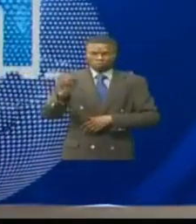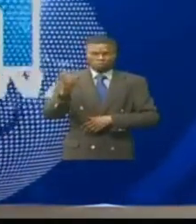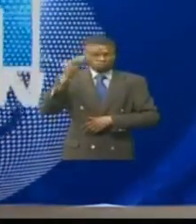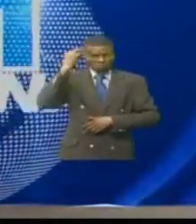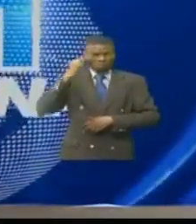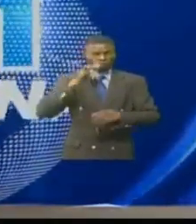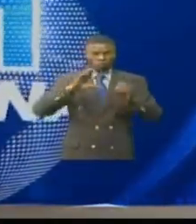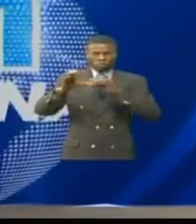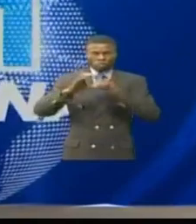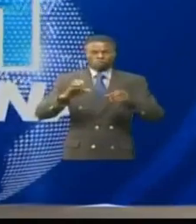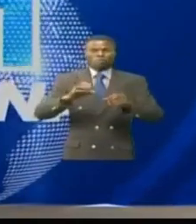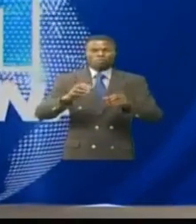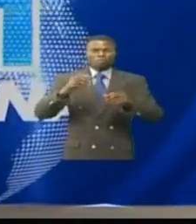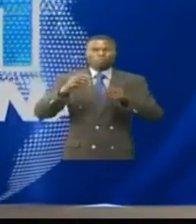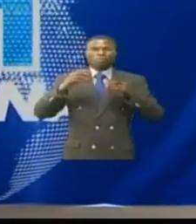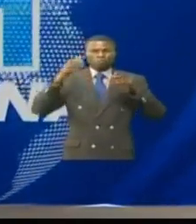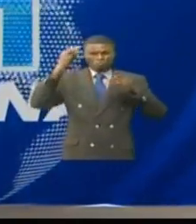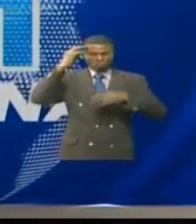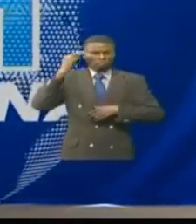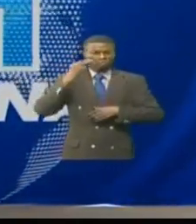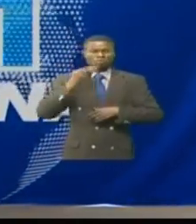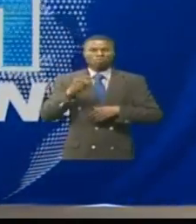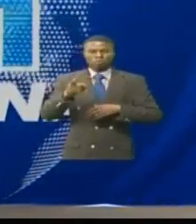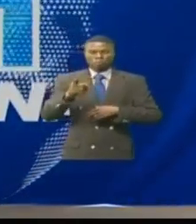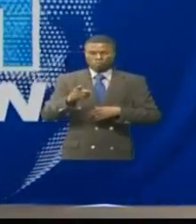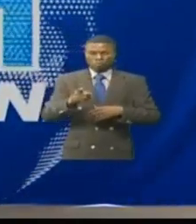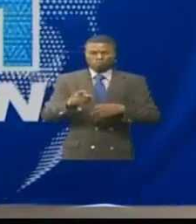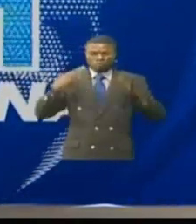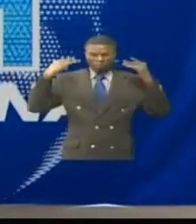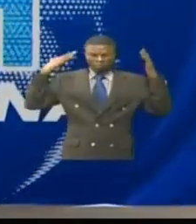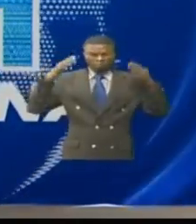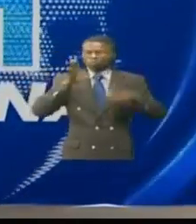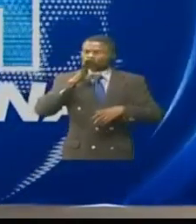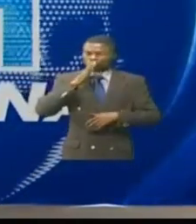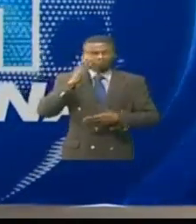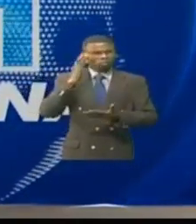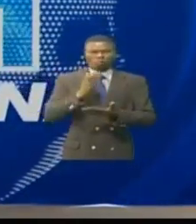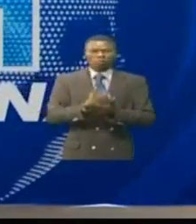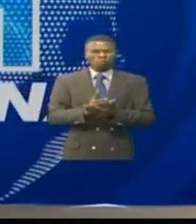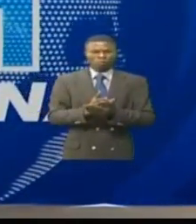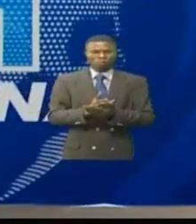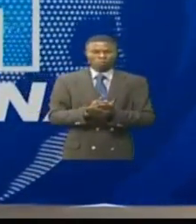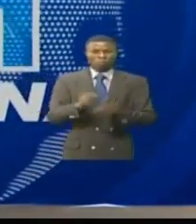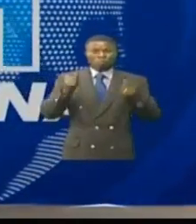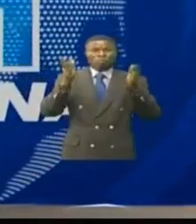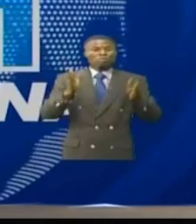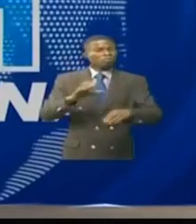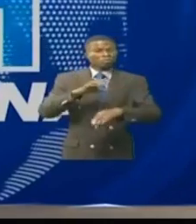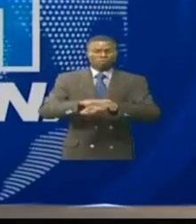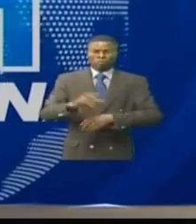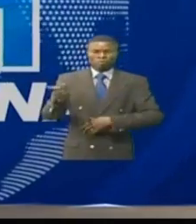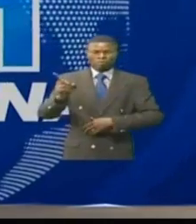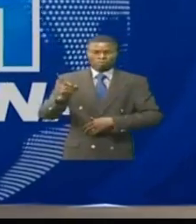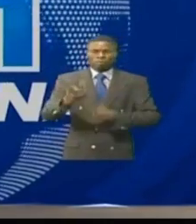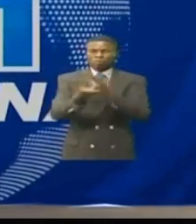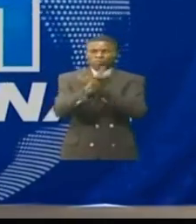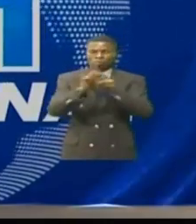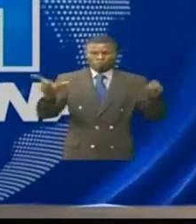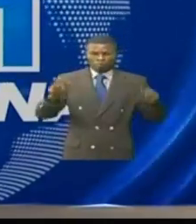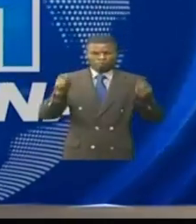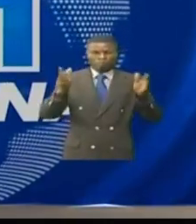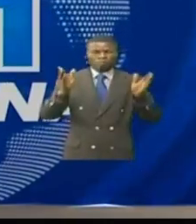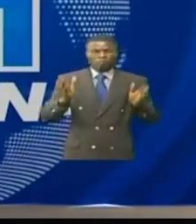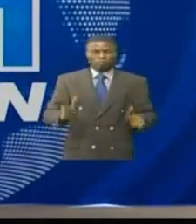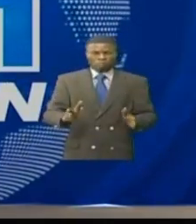la Communication et Médias, Patrick Muyaya, qui a fustigé les fausses informations distillées dans les réseaux sociaux. Selon lui, la liberté de la presse